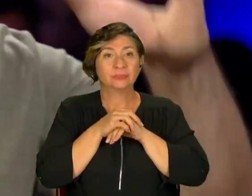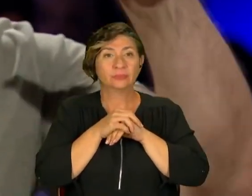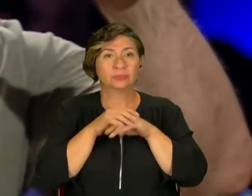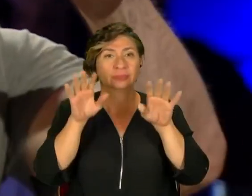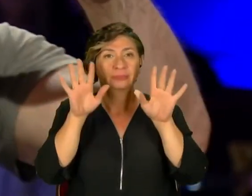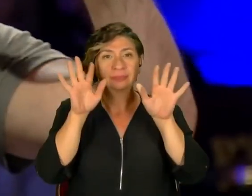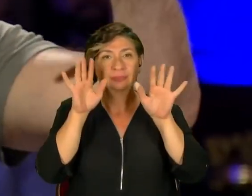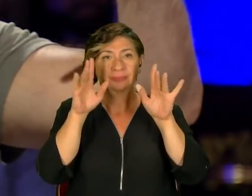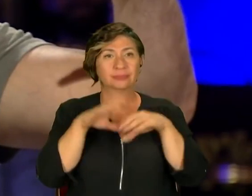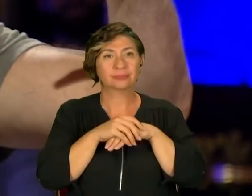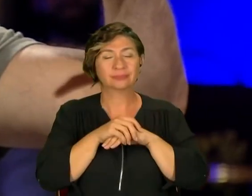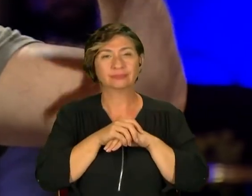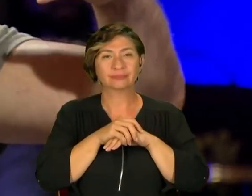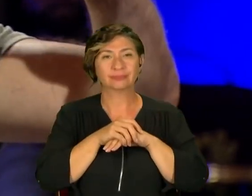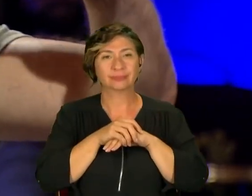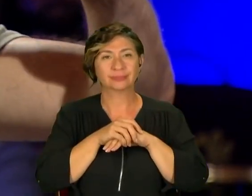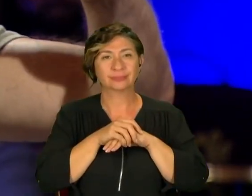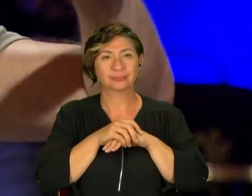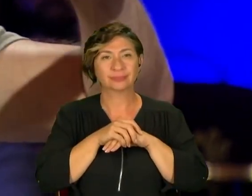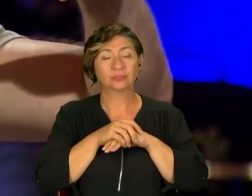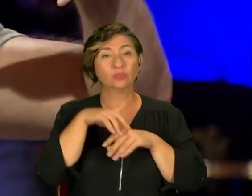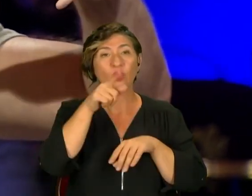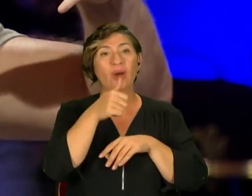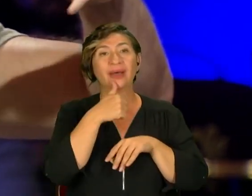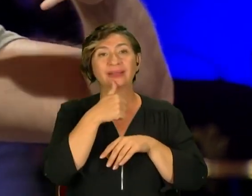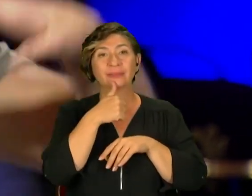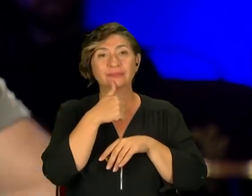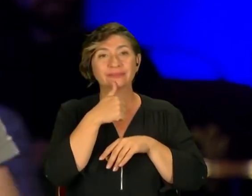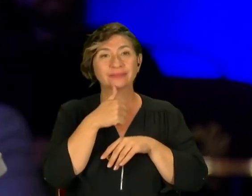Berk, kaldırsana bir ellerini. Şimdi bu adam,